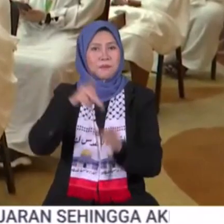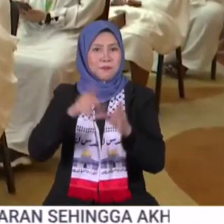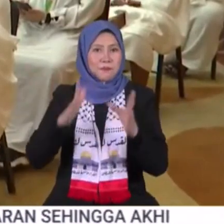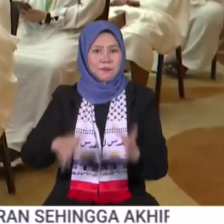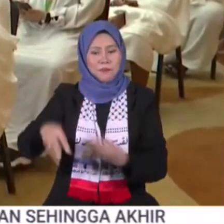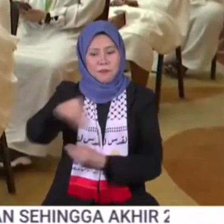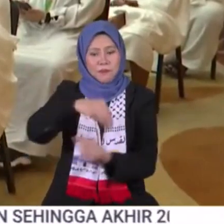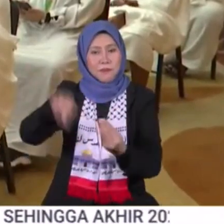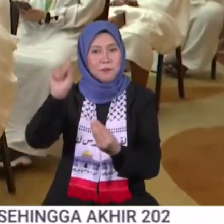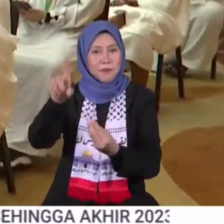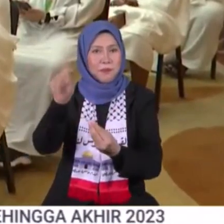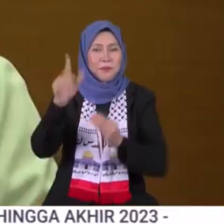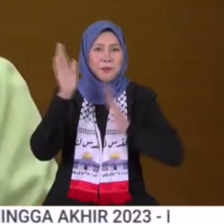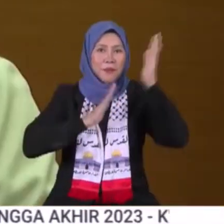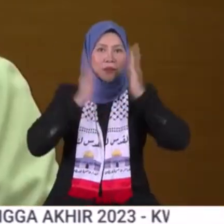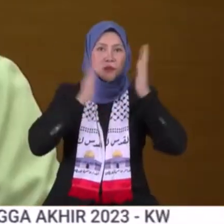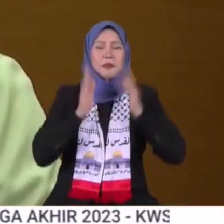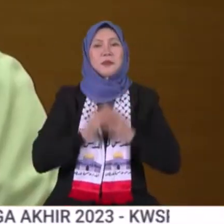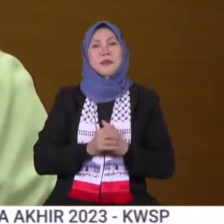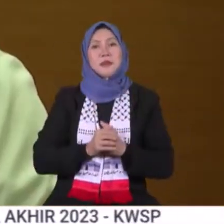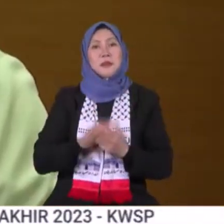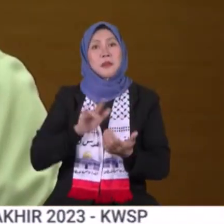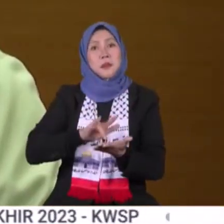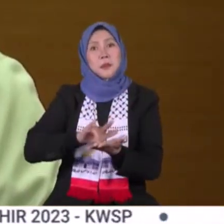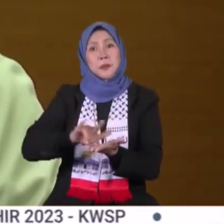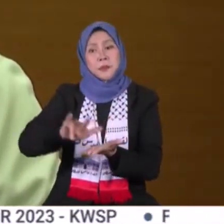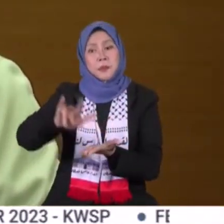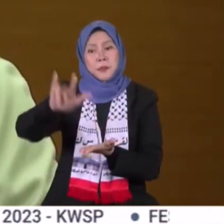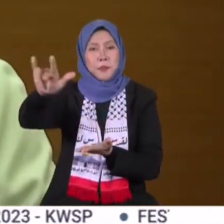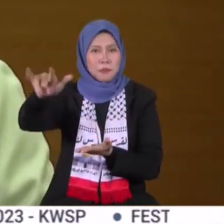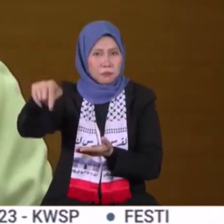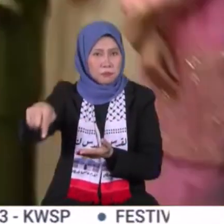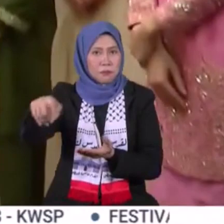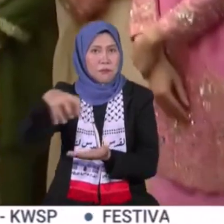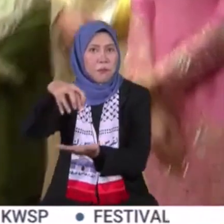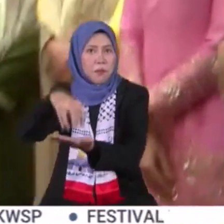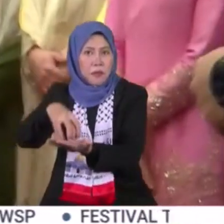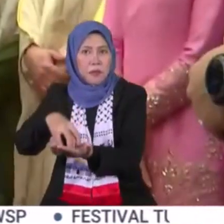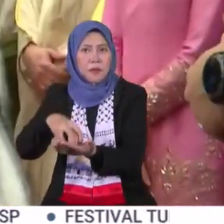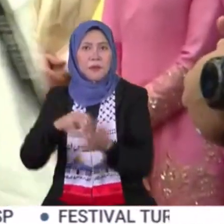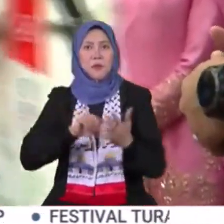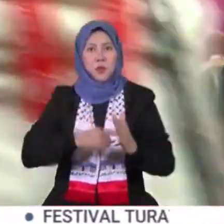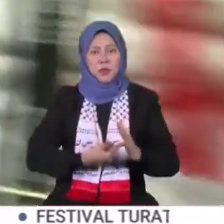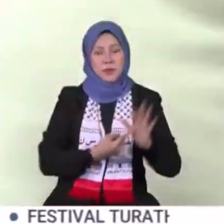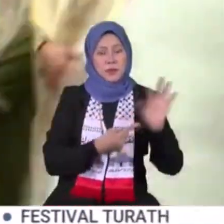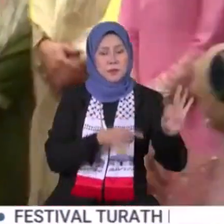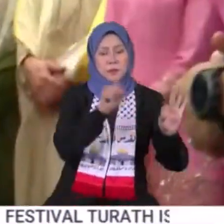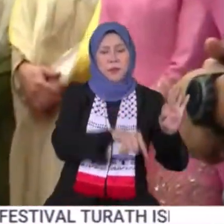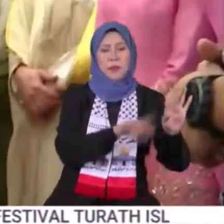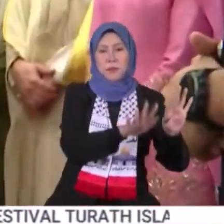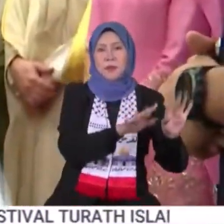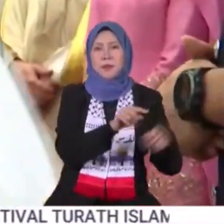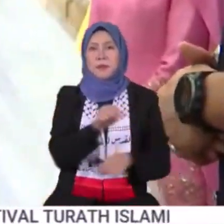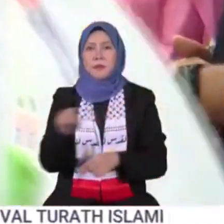haji Malaysia. Penerbangan berlepas ke Tanah Suci secara berperingkat sejak 9 Mei lepas hingga 9 Jun ini.